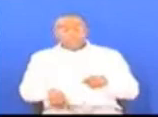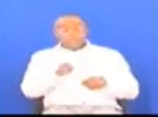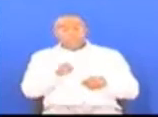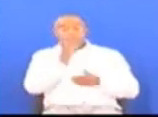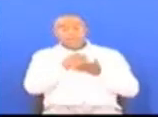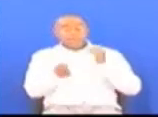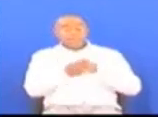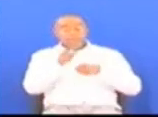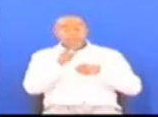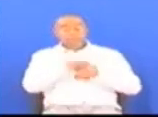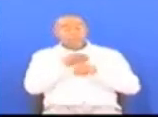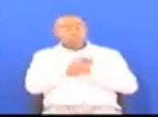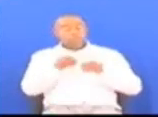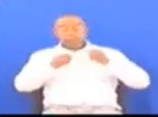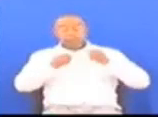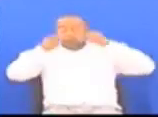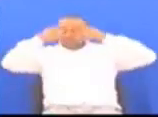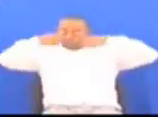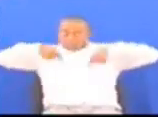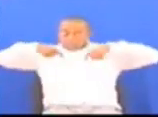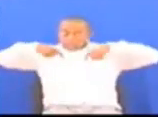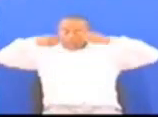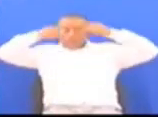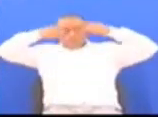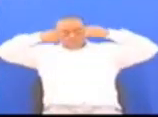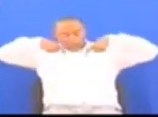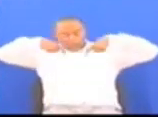mrefu tukizungumzia maboma